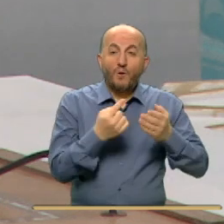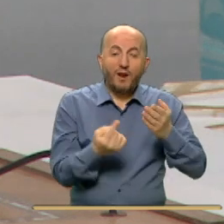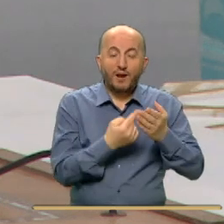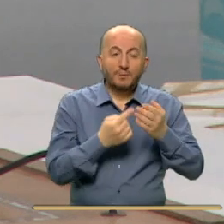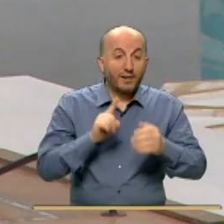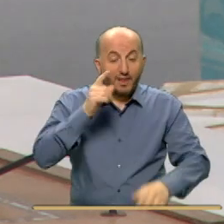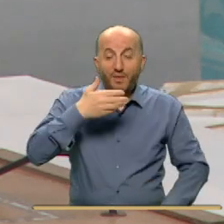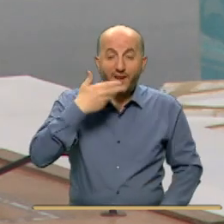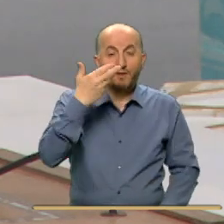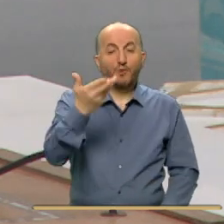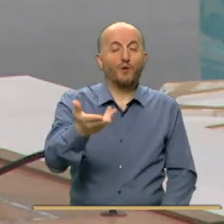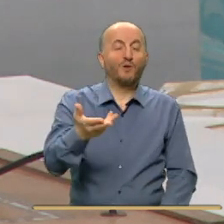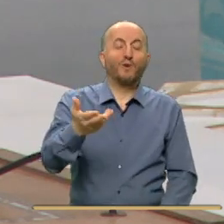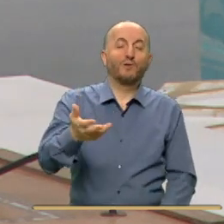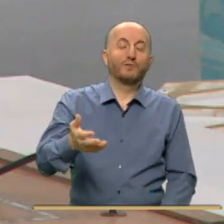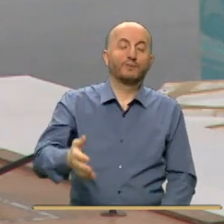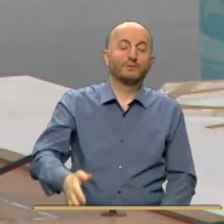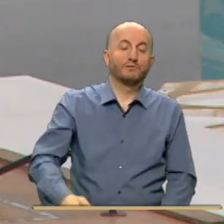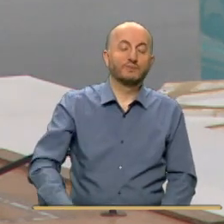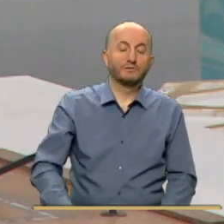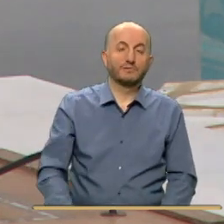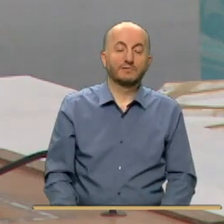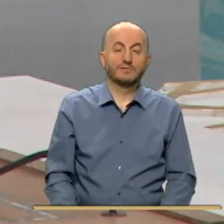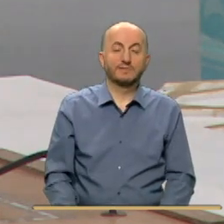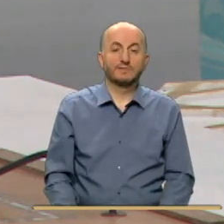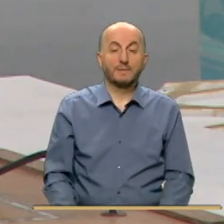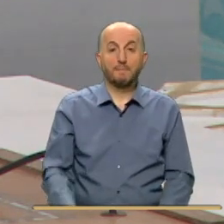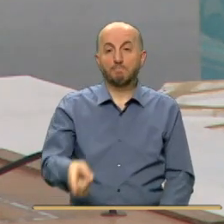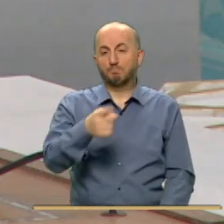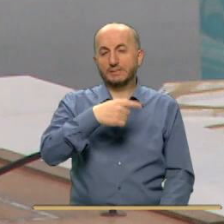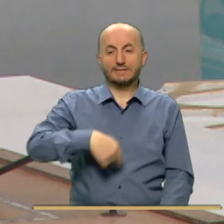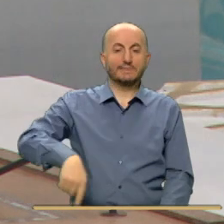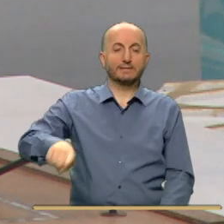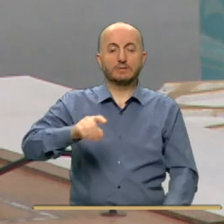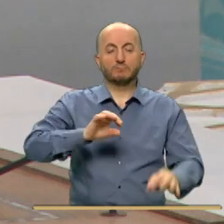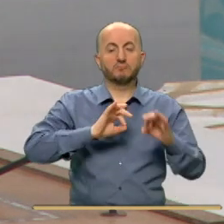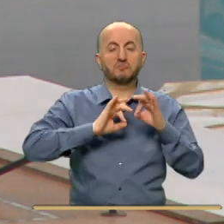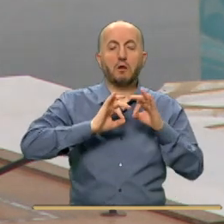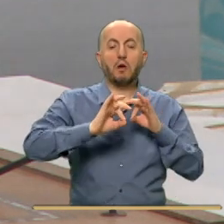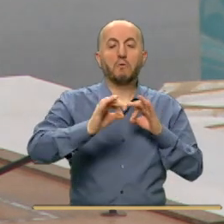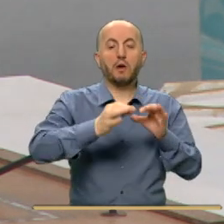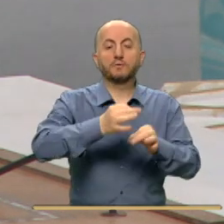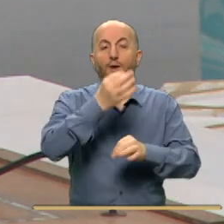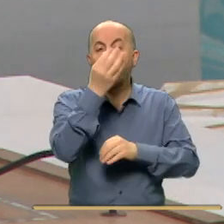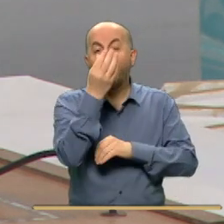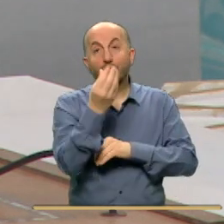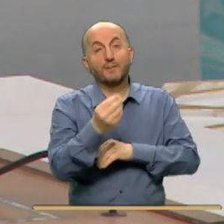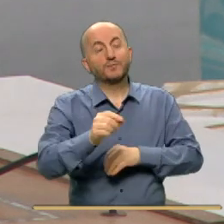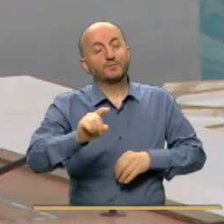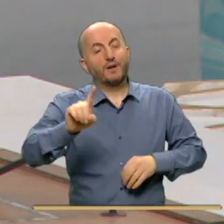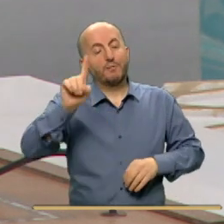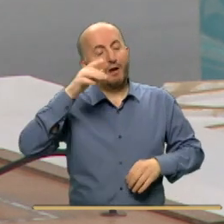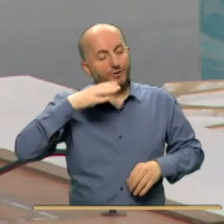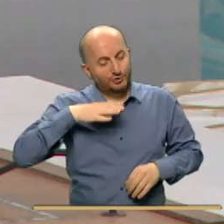kerime. لَعَلَّكُمْ تَتَّقُونَ Öbüründe de. Demek ki bizim takvaya ulaşmamızı Yüce Rabbimiz